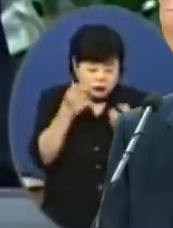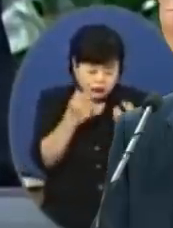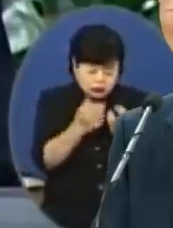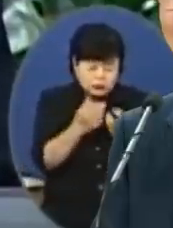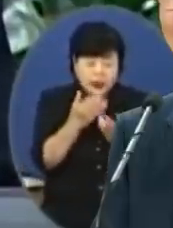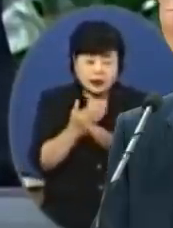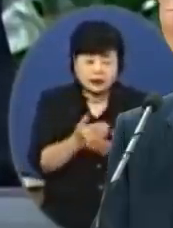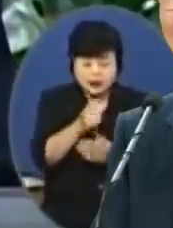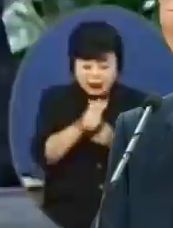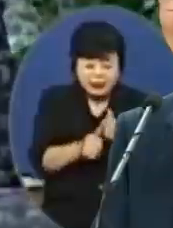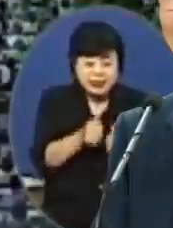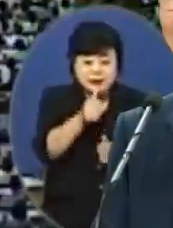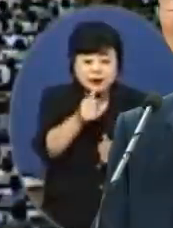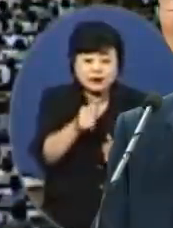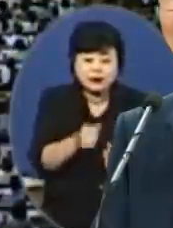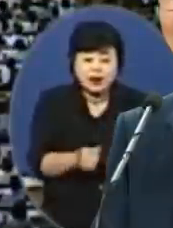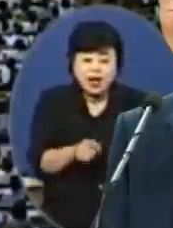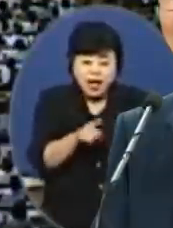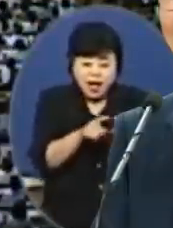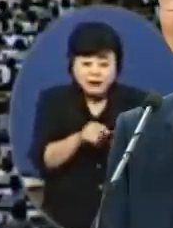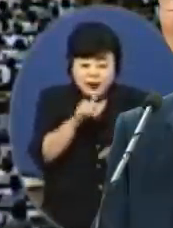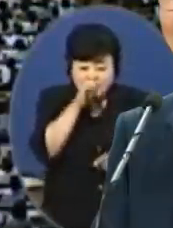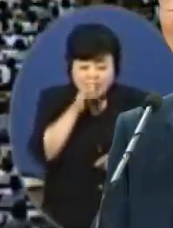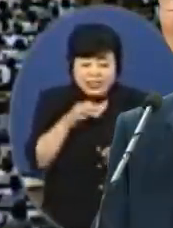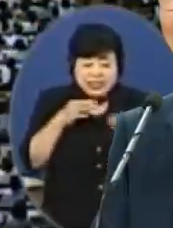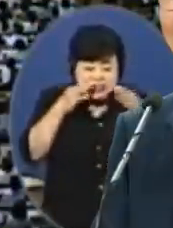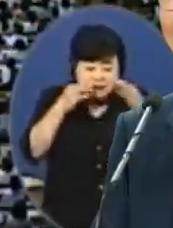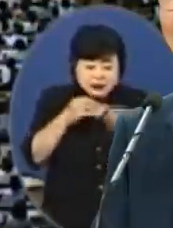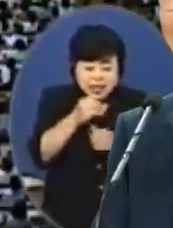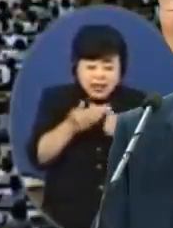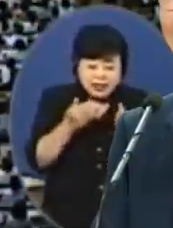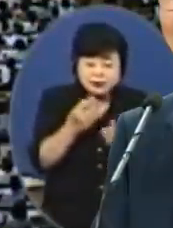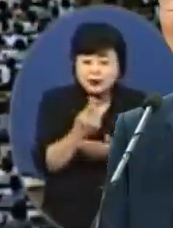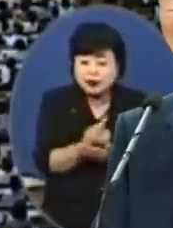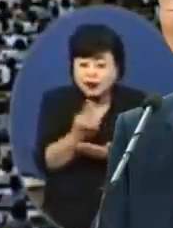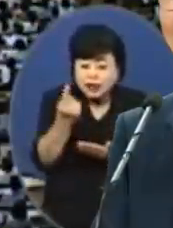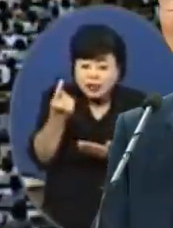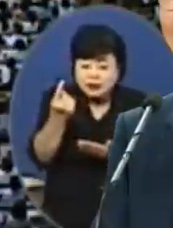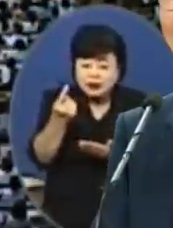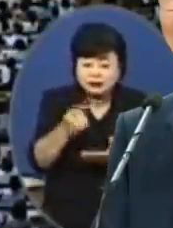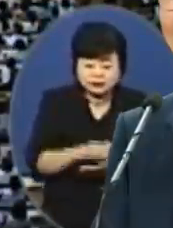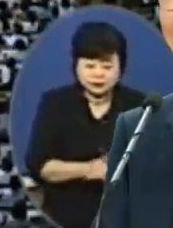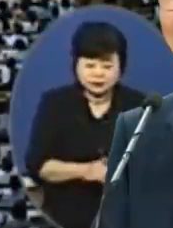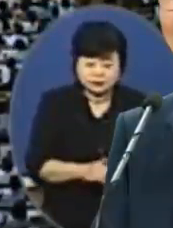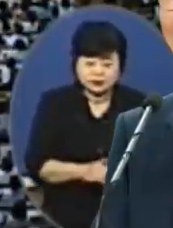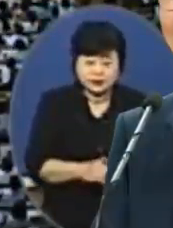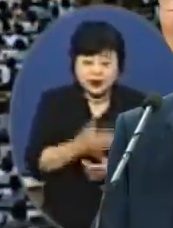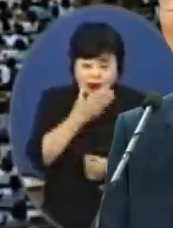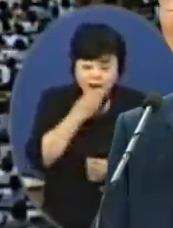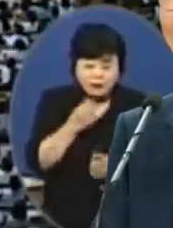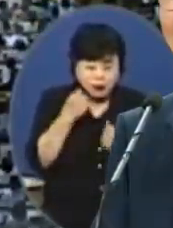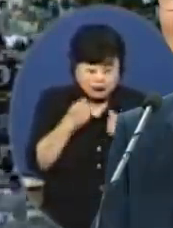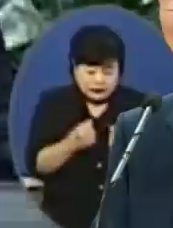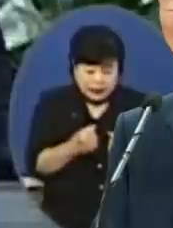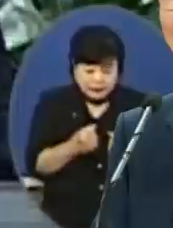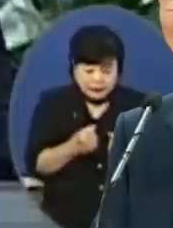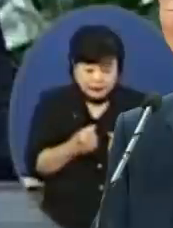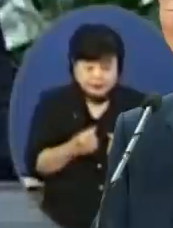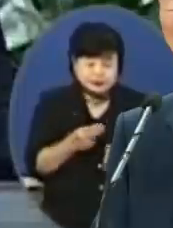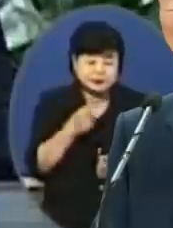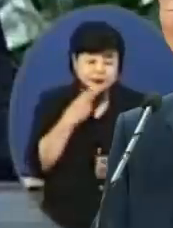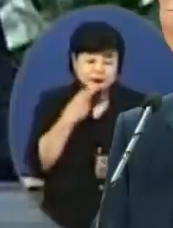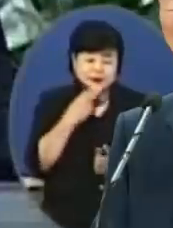성령 충만하여 하나님과 늘 같이 있기를 힘써야지 하나님을 떠나서 우리에게 행복한 삶이란 있을